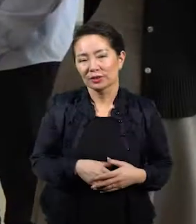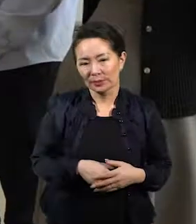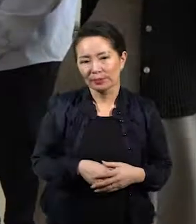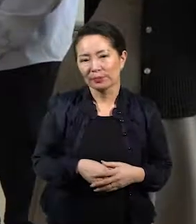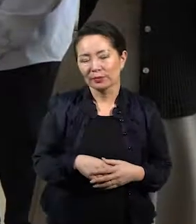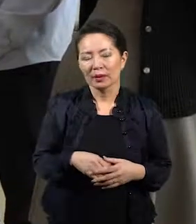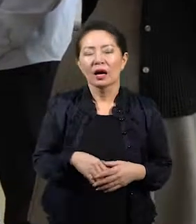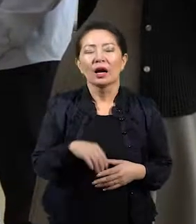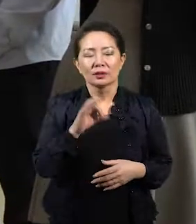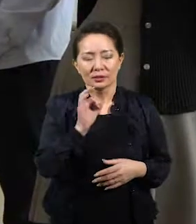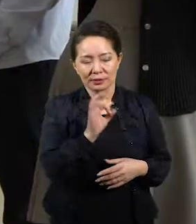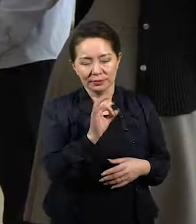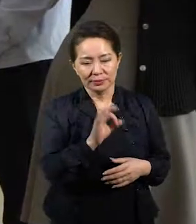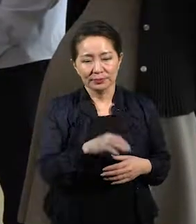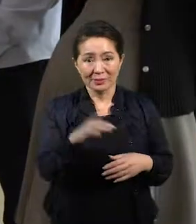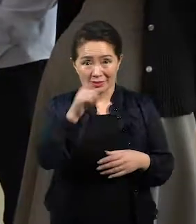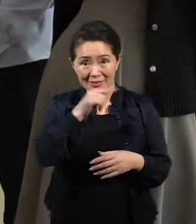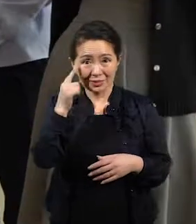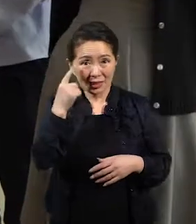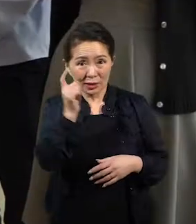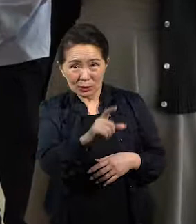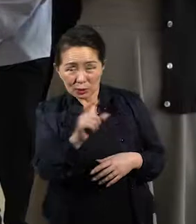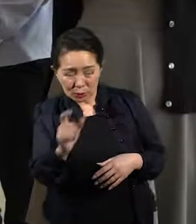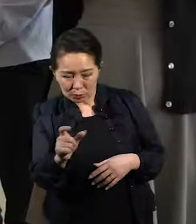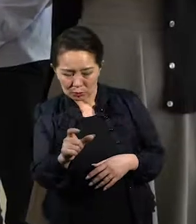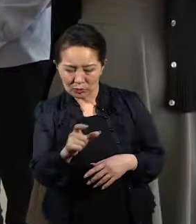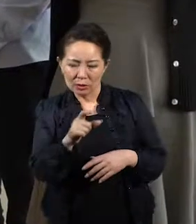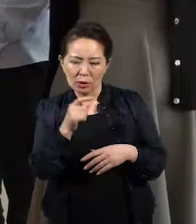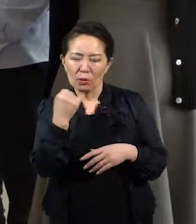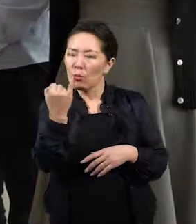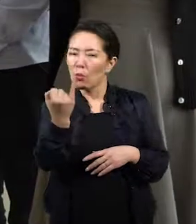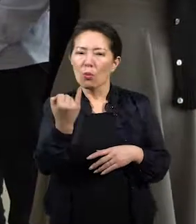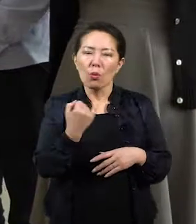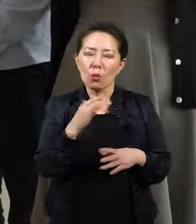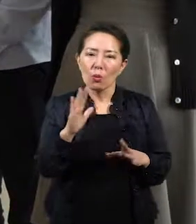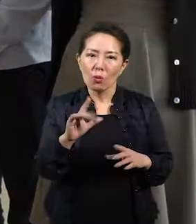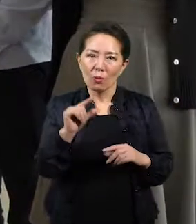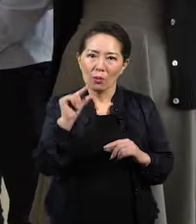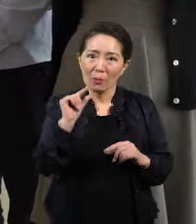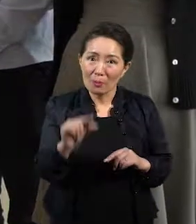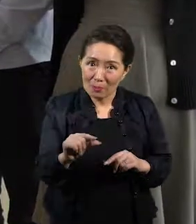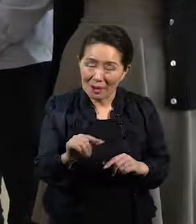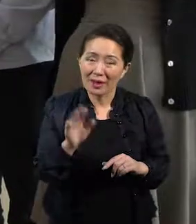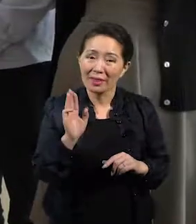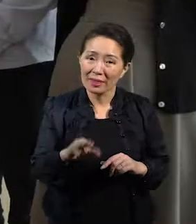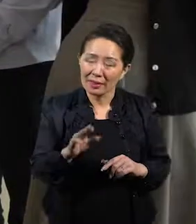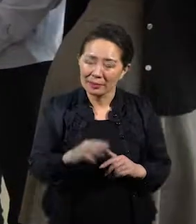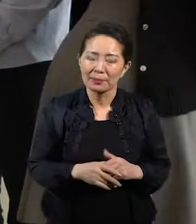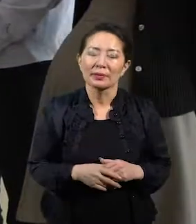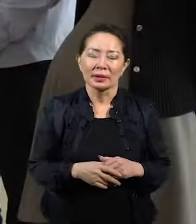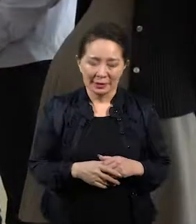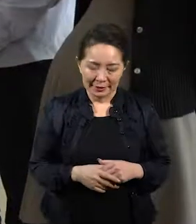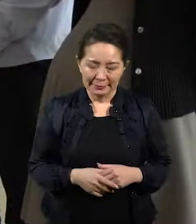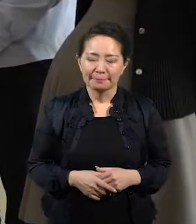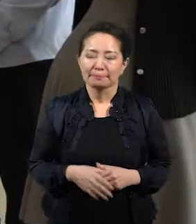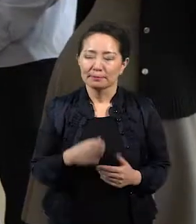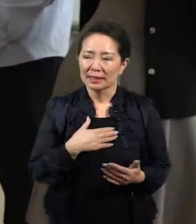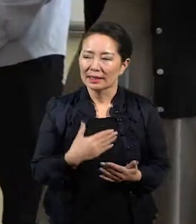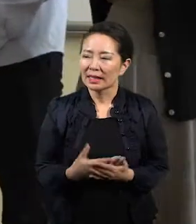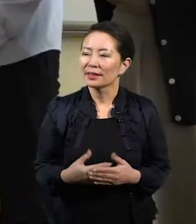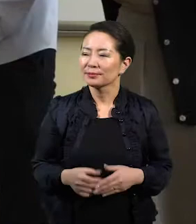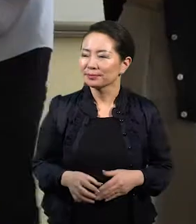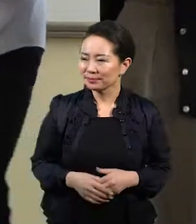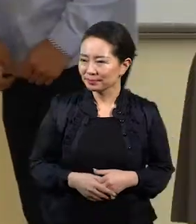гэж. Таньдаг хүмүүс бол бидэрт аль болох муу зүйл хийх нь бага байна гэсэн үндслээр хэлж байна.